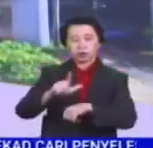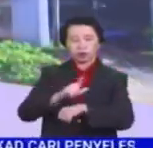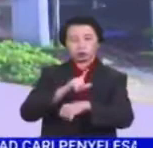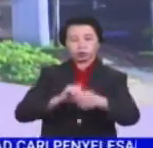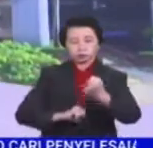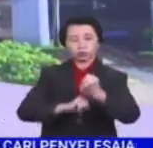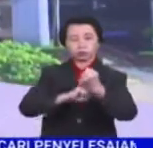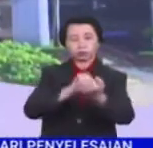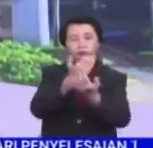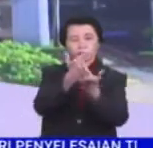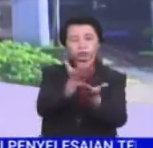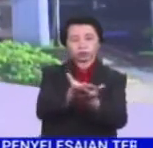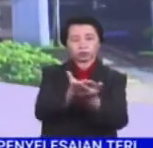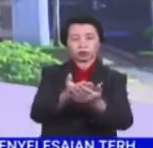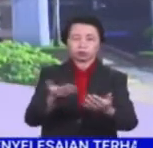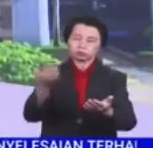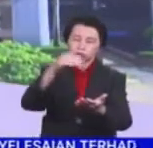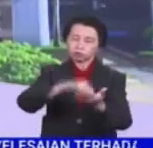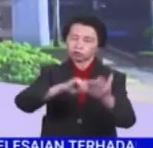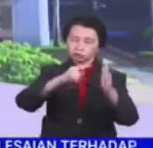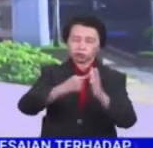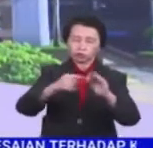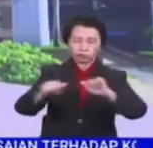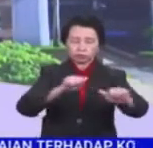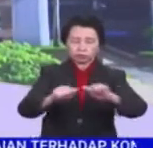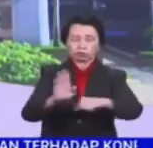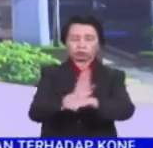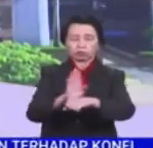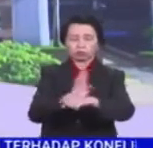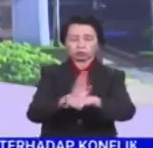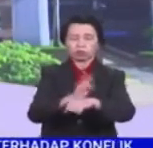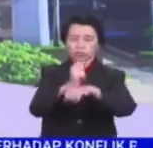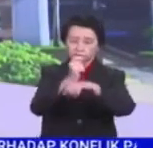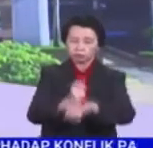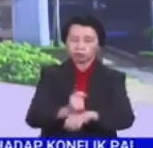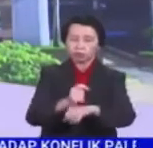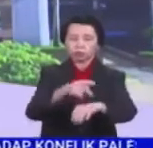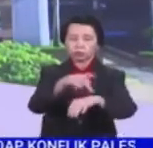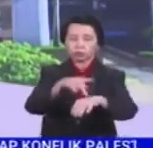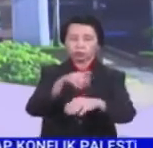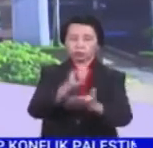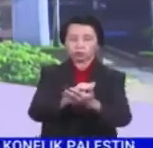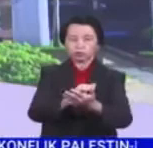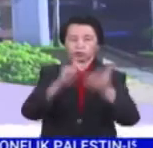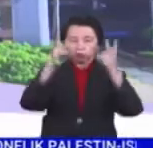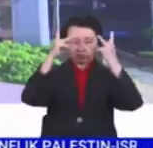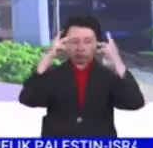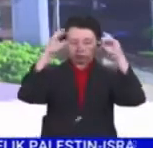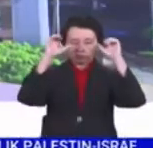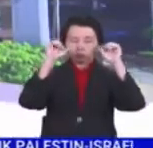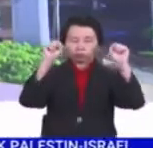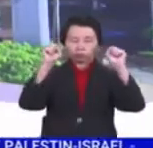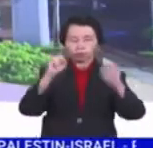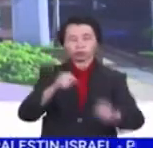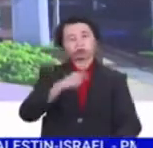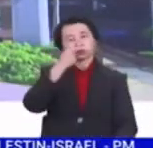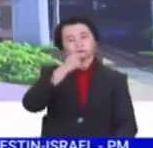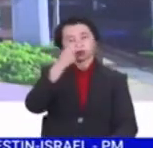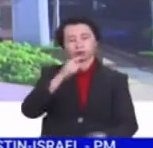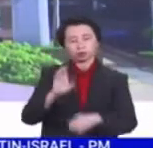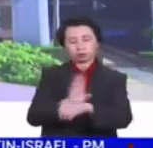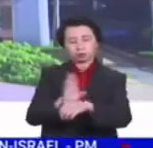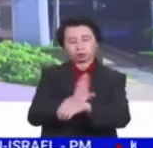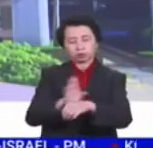menyokong cadangan untuk menghidupkan semula activity perdagangan tradisi Pulau itu presidennya Datuk suhaili Abdurrahman yakin